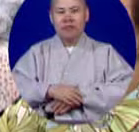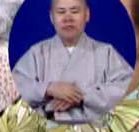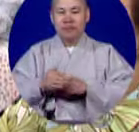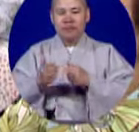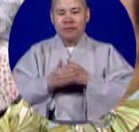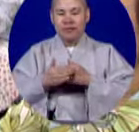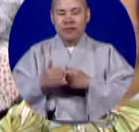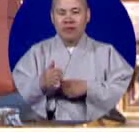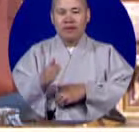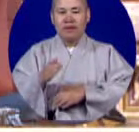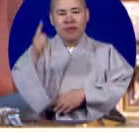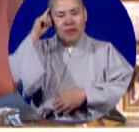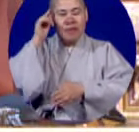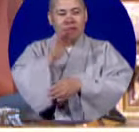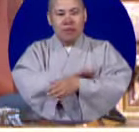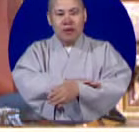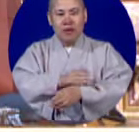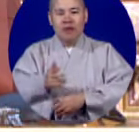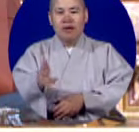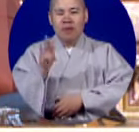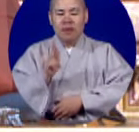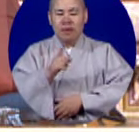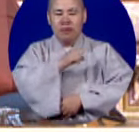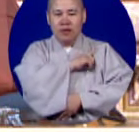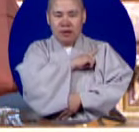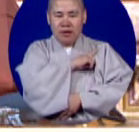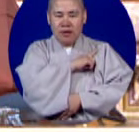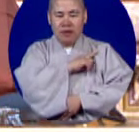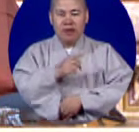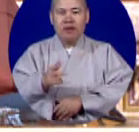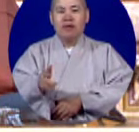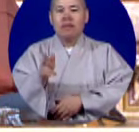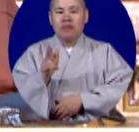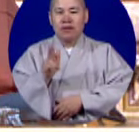그래서 반야바라밀을 제1바라밀이라고 합니다.